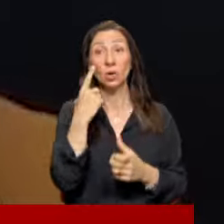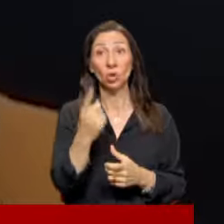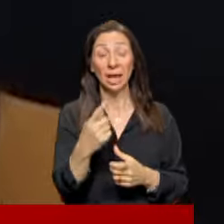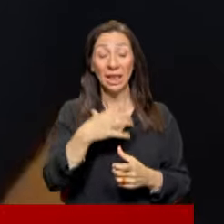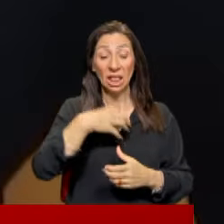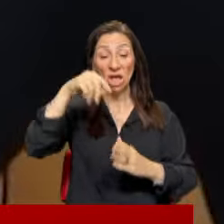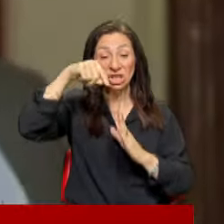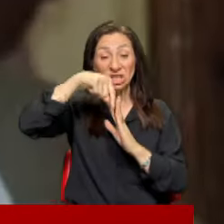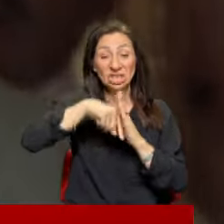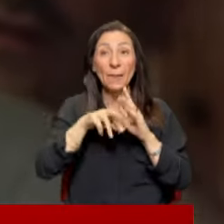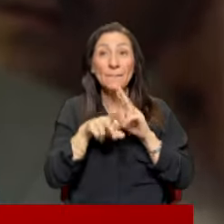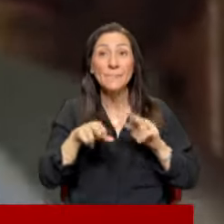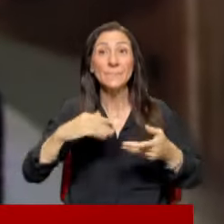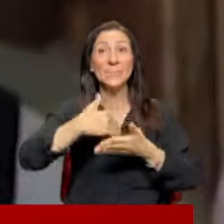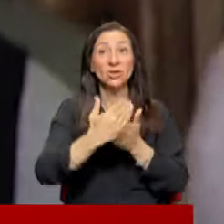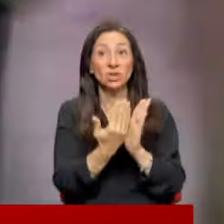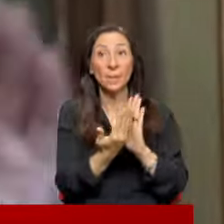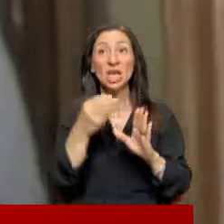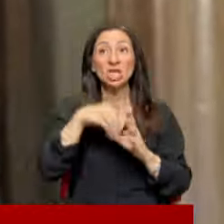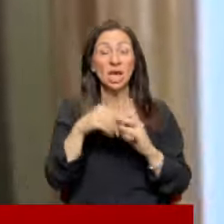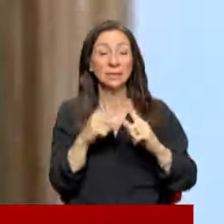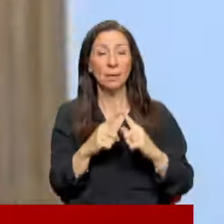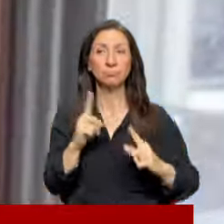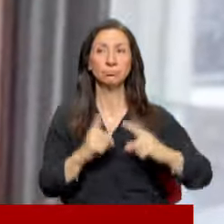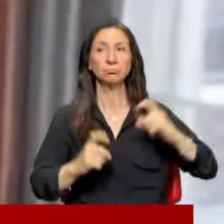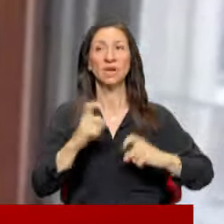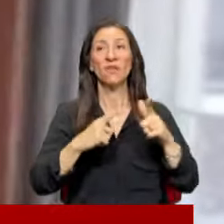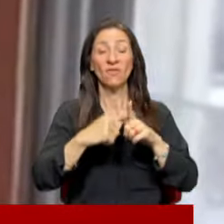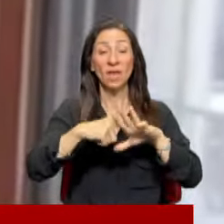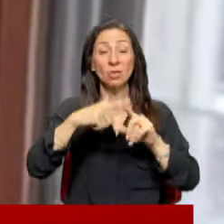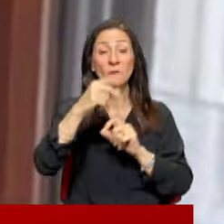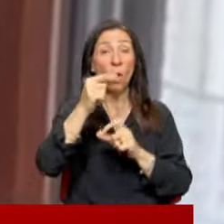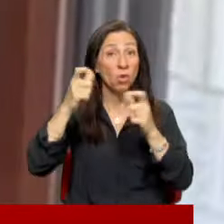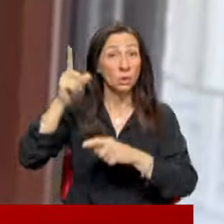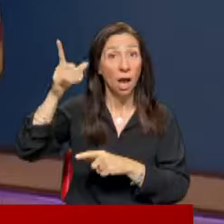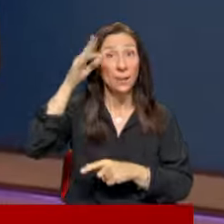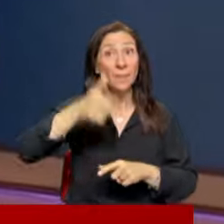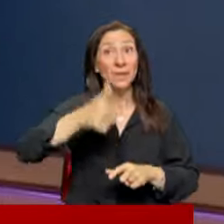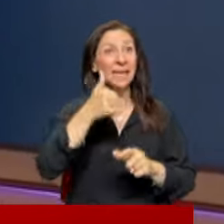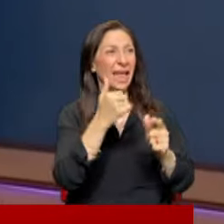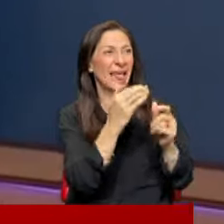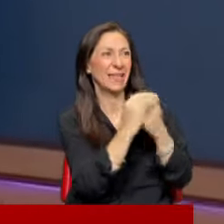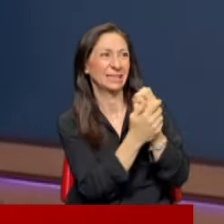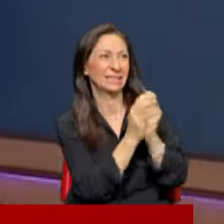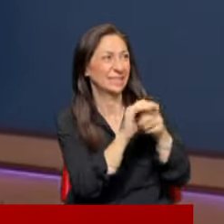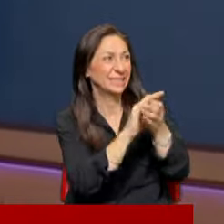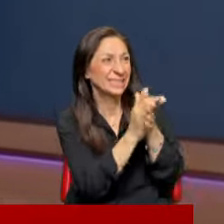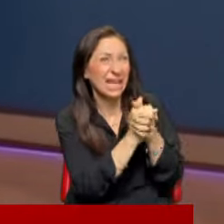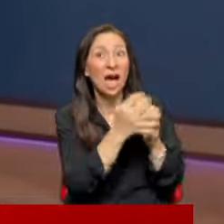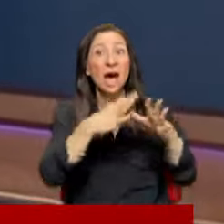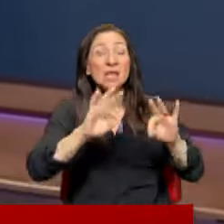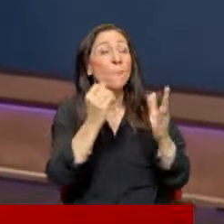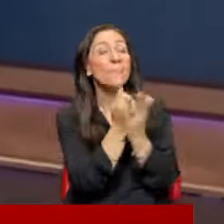içine derin çatlak parçalanma iç Hesaplaşma yaşayan fetöcüler Amerika başkanından medat umarken hazırlanan